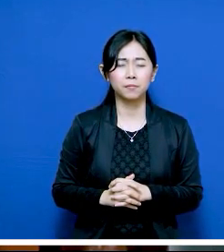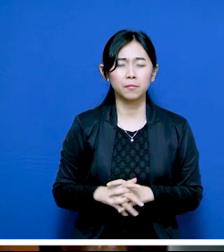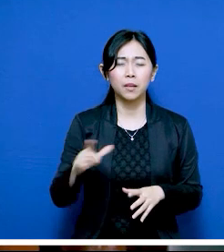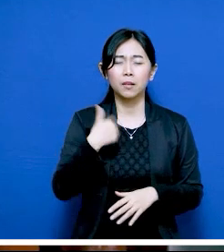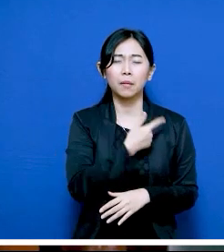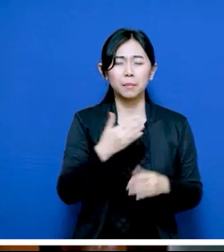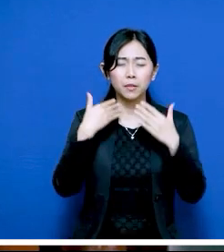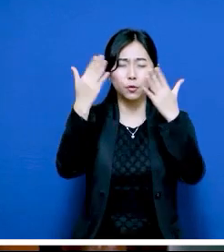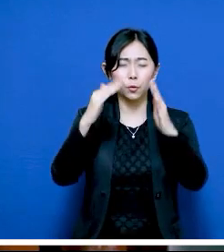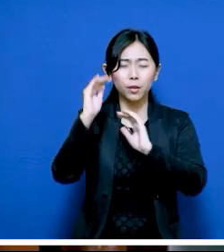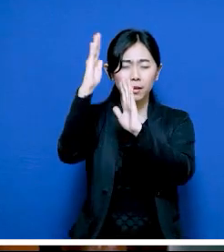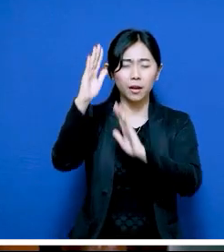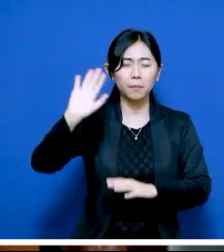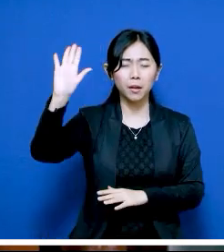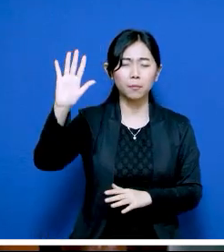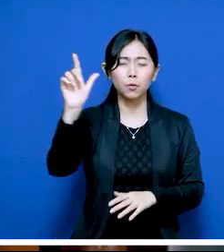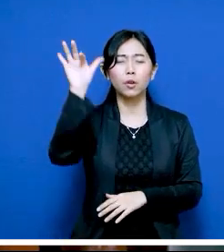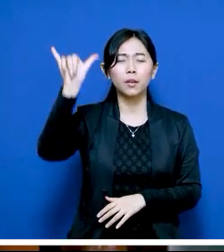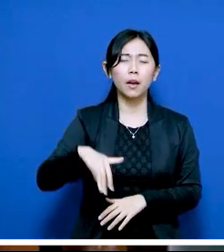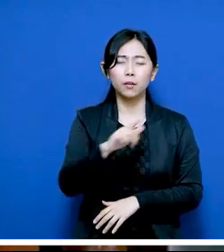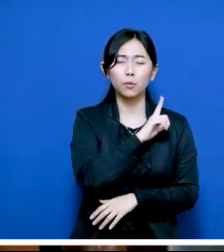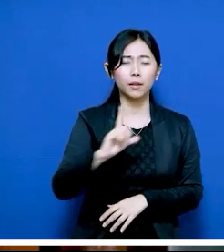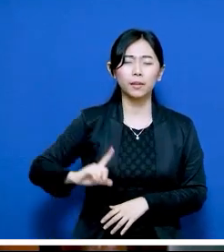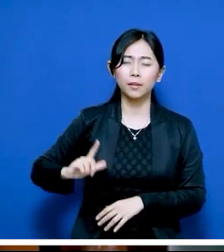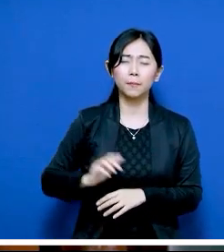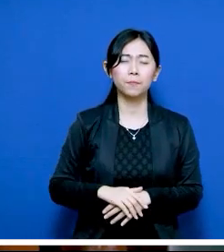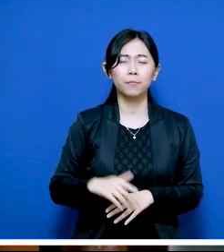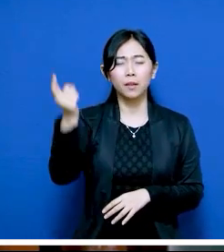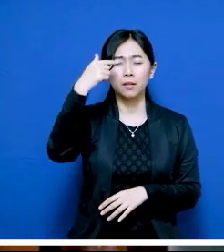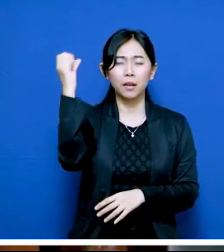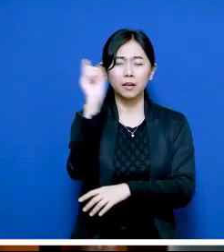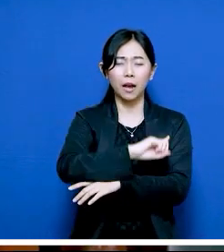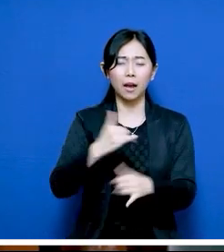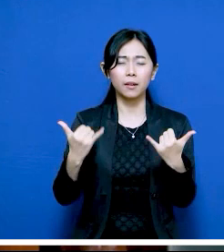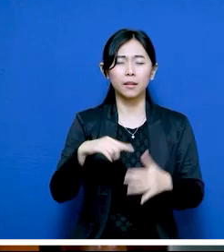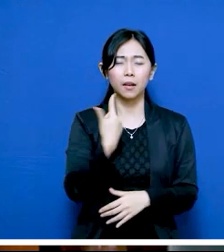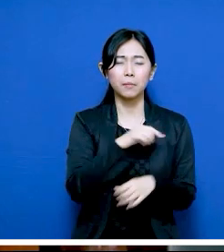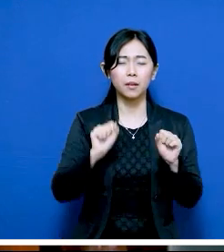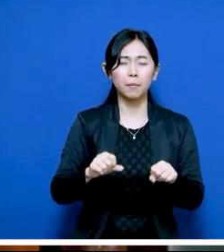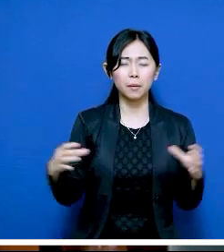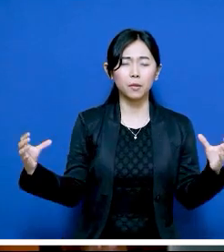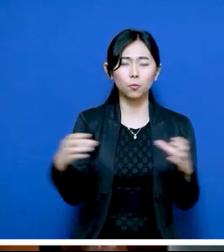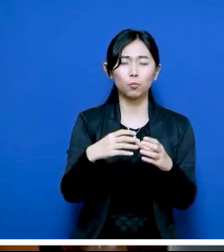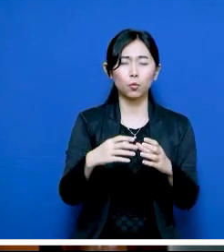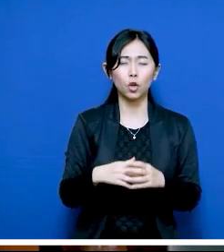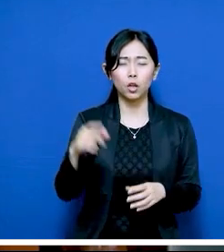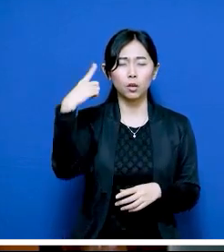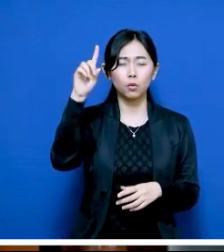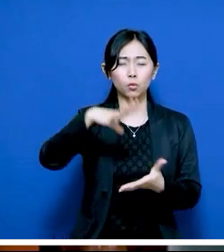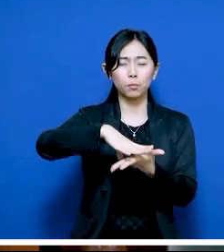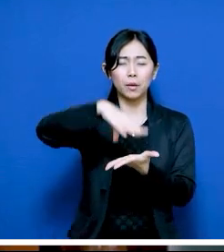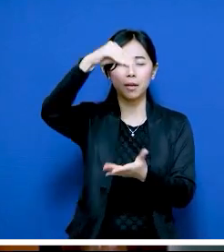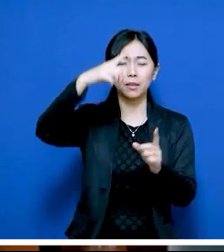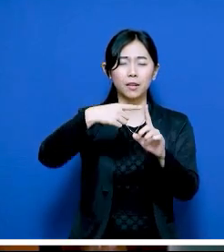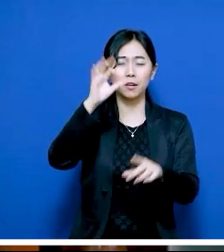Kami bersyukur di hadapan-Mu ya Tuhan, karena hari ini kami dapat berhimpun untuk belajar